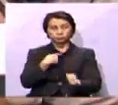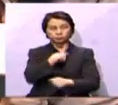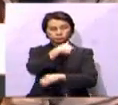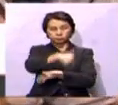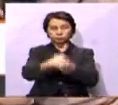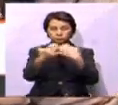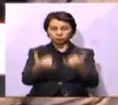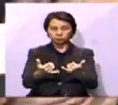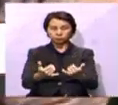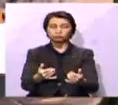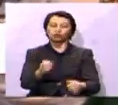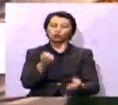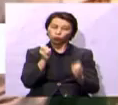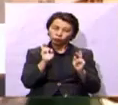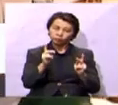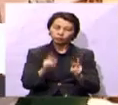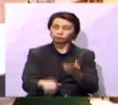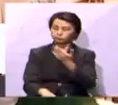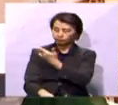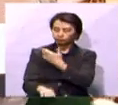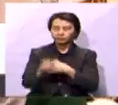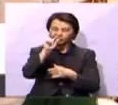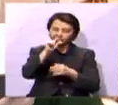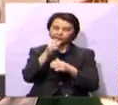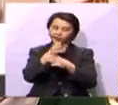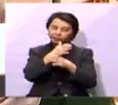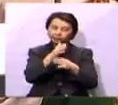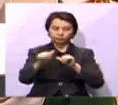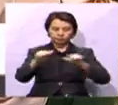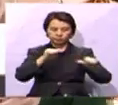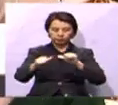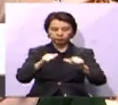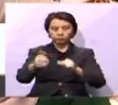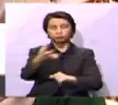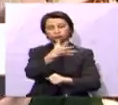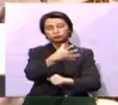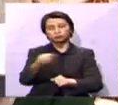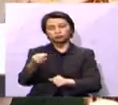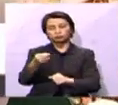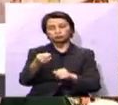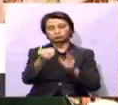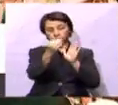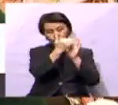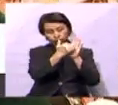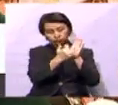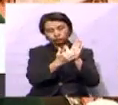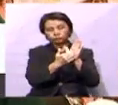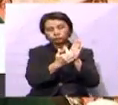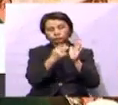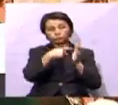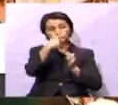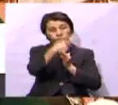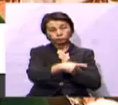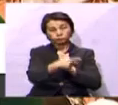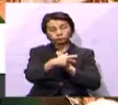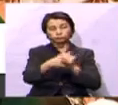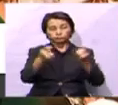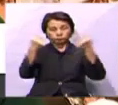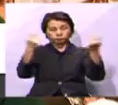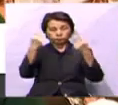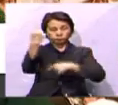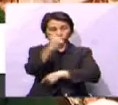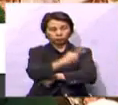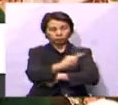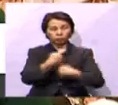Baik saudara, itu dia sedikit perkongsian berkenaan dengan aktiviti dan juga pengisian sepanjang sambutan